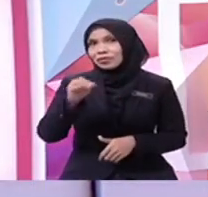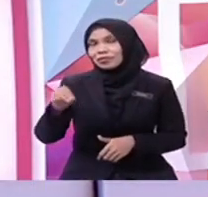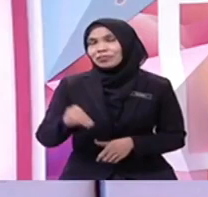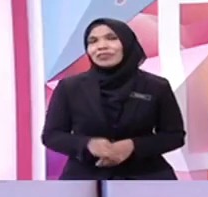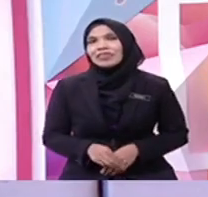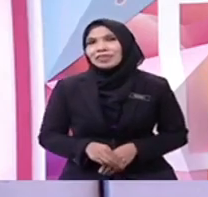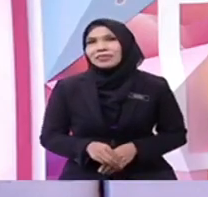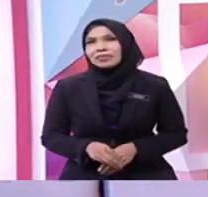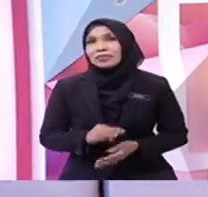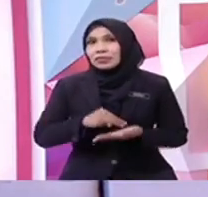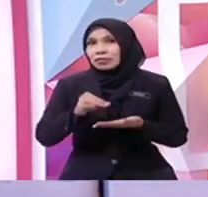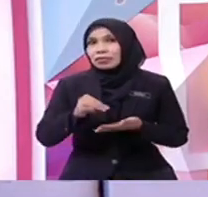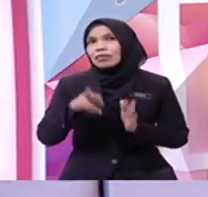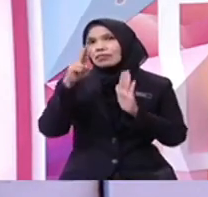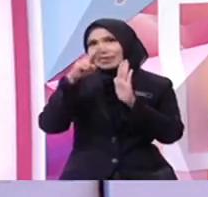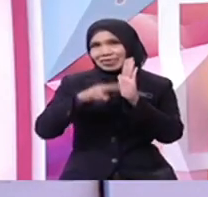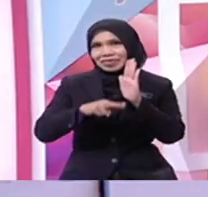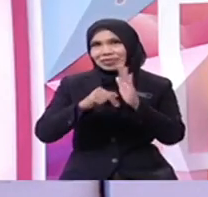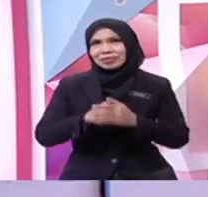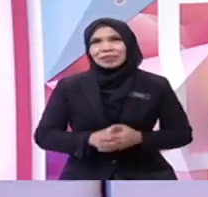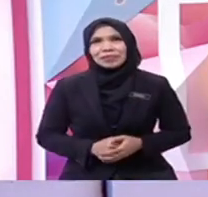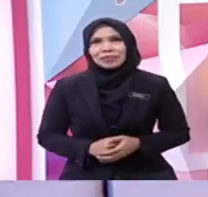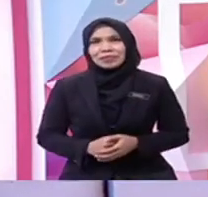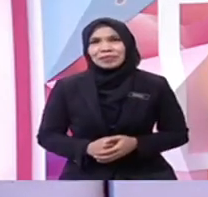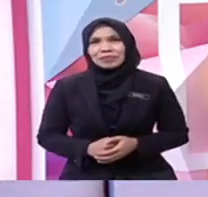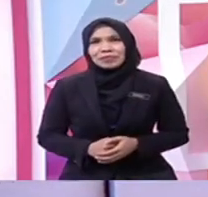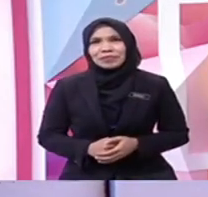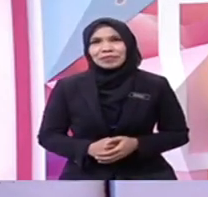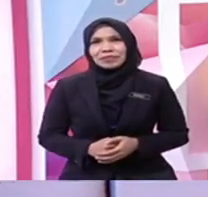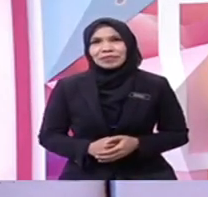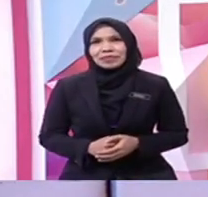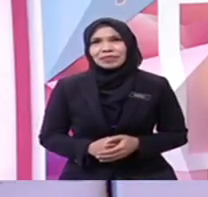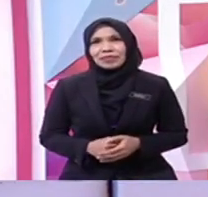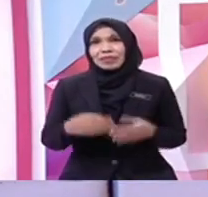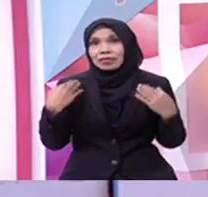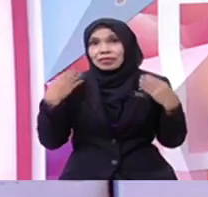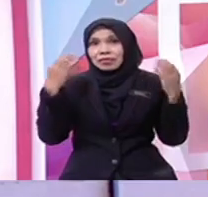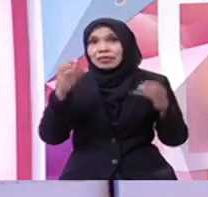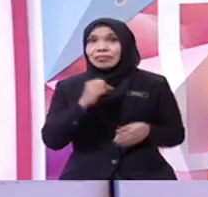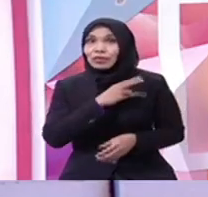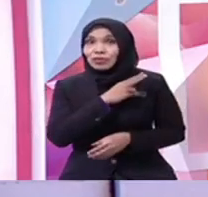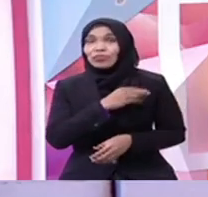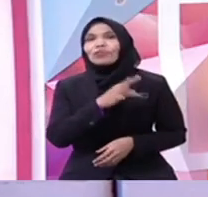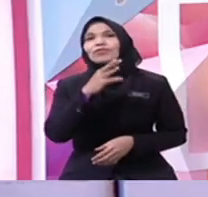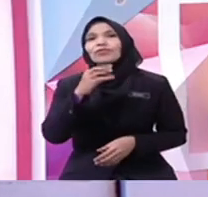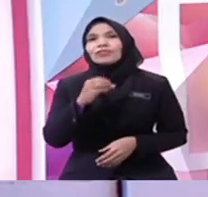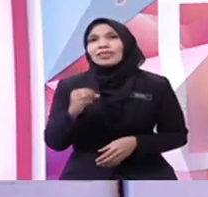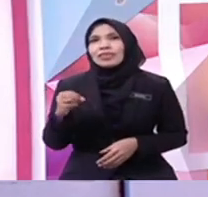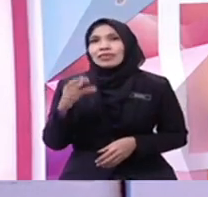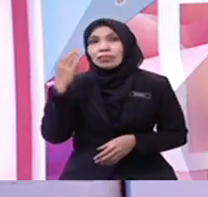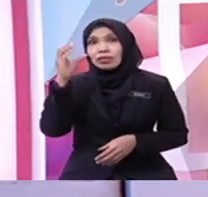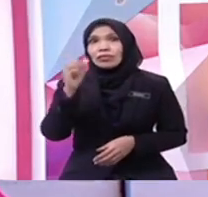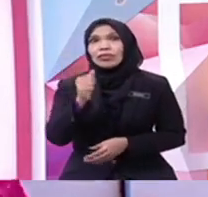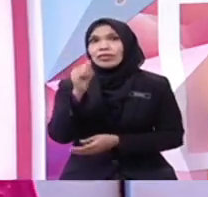juga hari ini bersama dengan Ying Gowa Setia Ino dan juga cekgu juru masih sore kita chegou suhaili abdulgani dari SCP